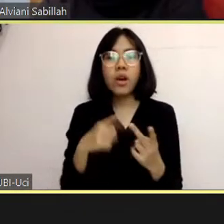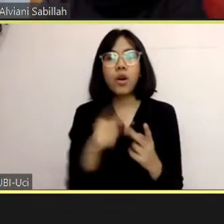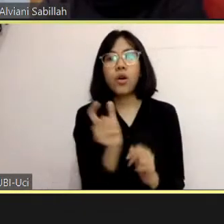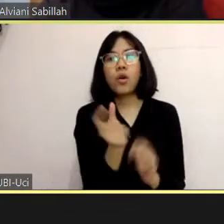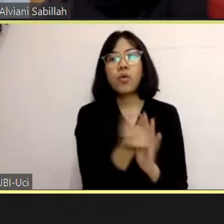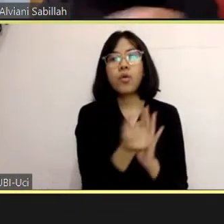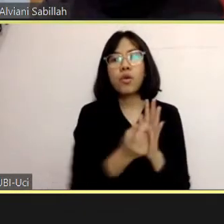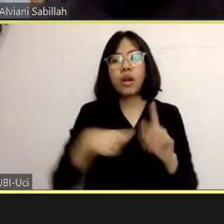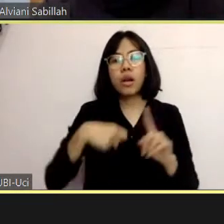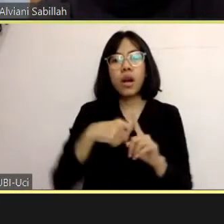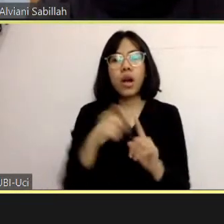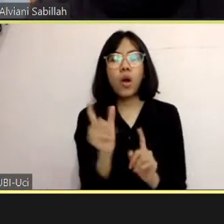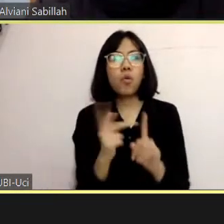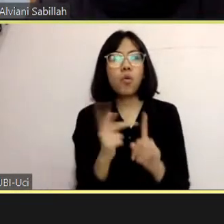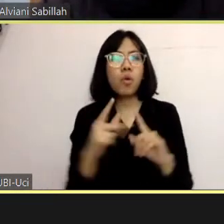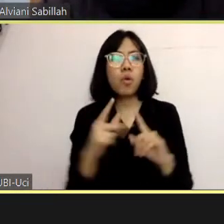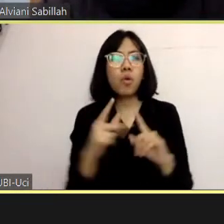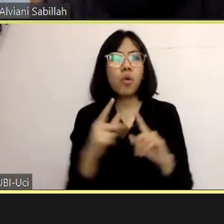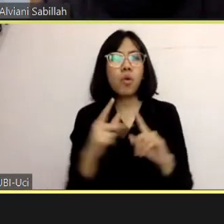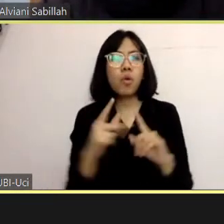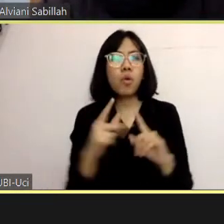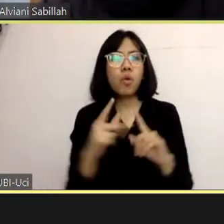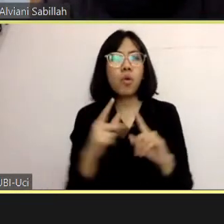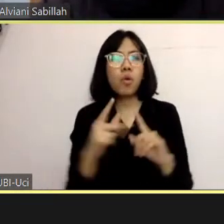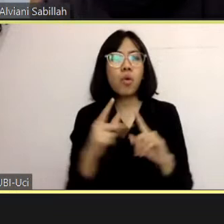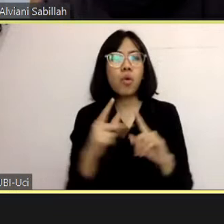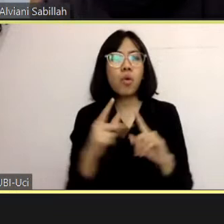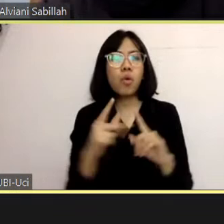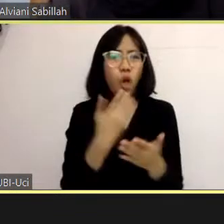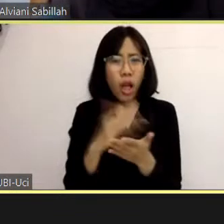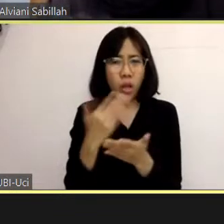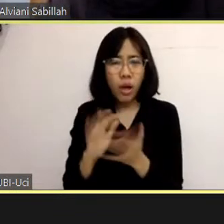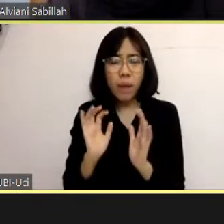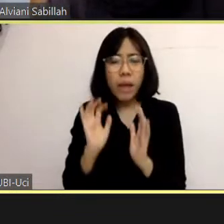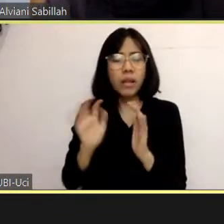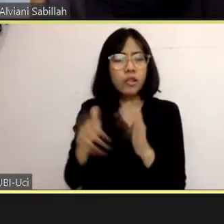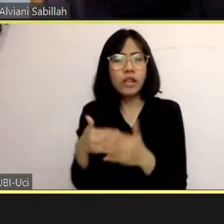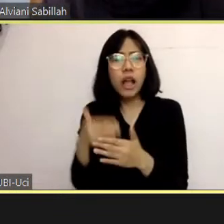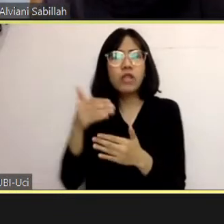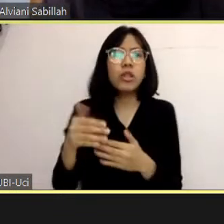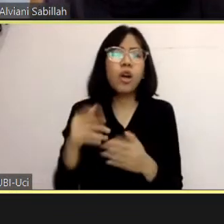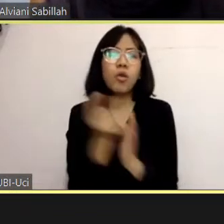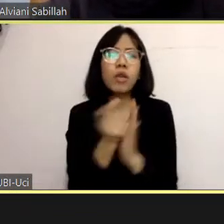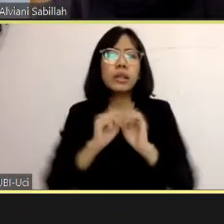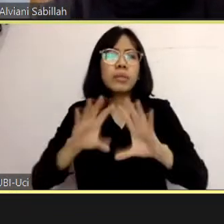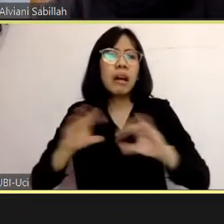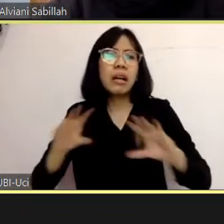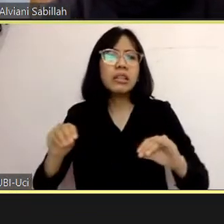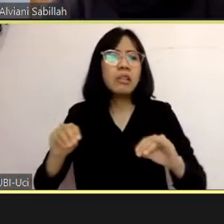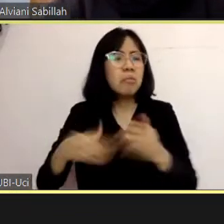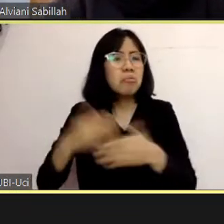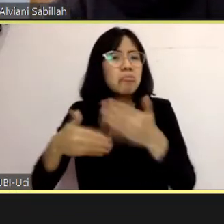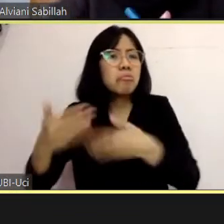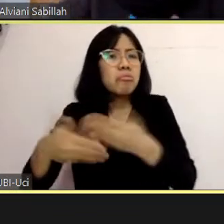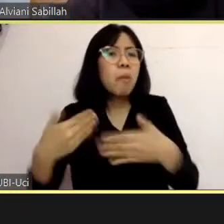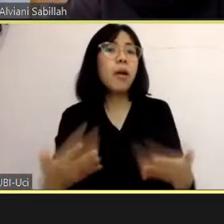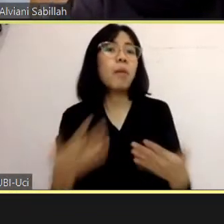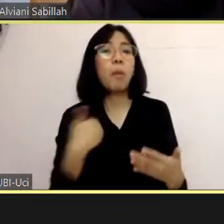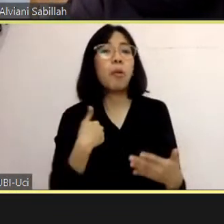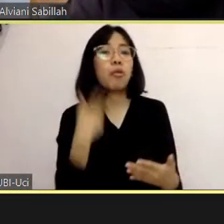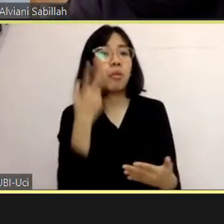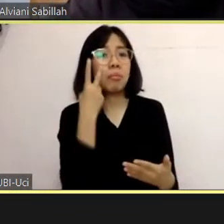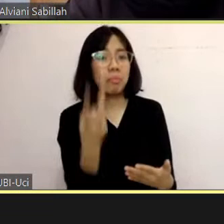depan berpengaruh terhadap situasi penegakan hukum di Indonesia? Dan yang kedua, bagaimana para aktor